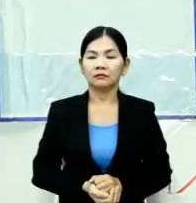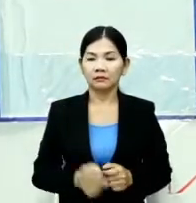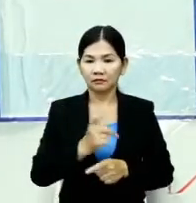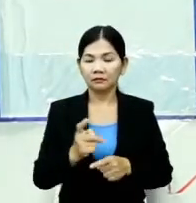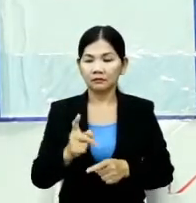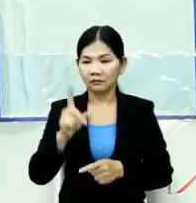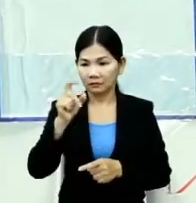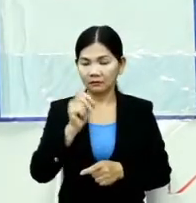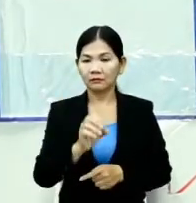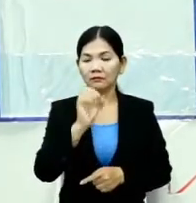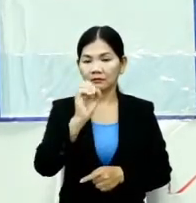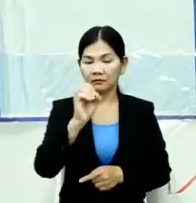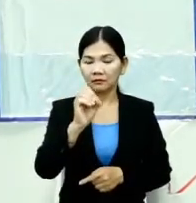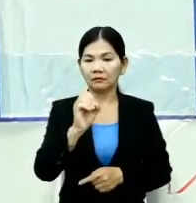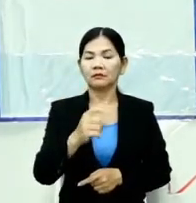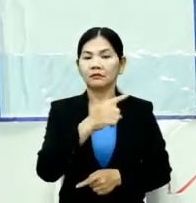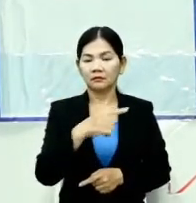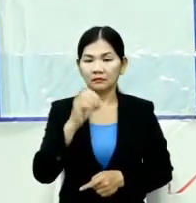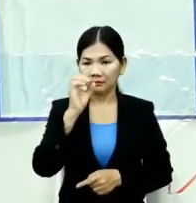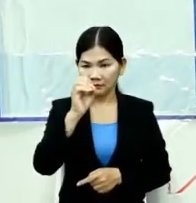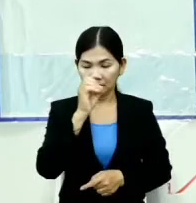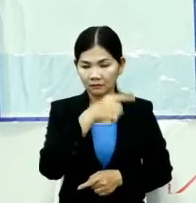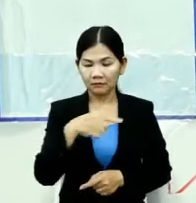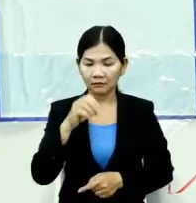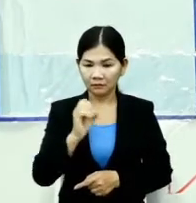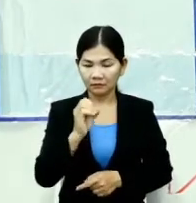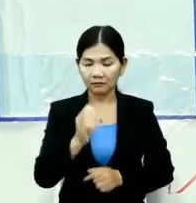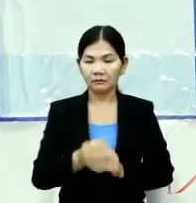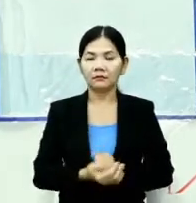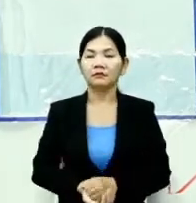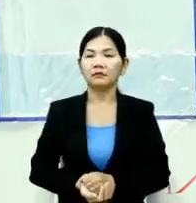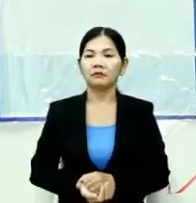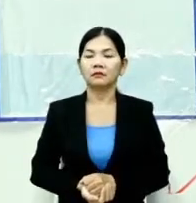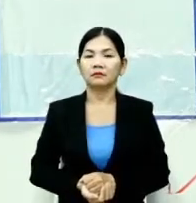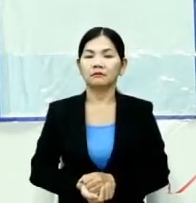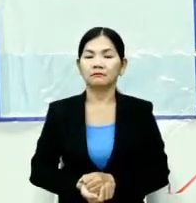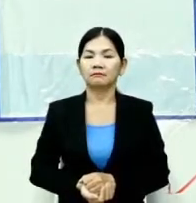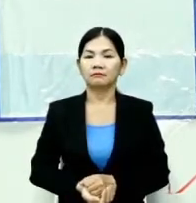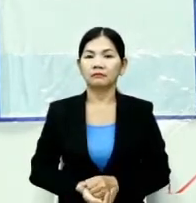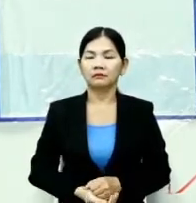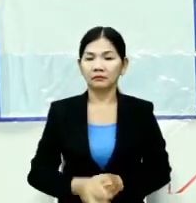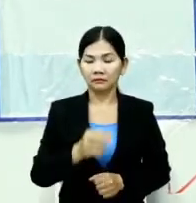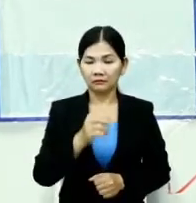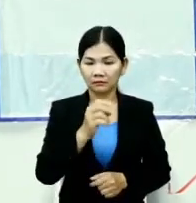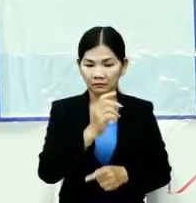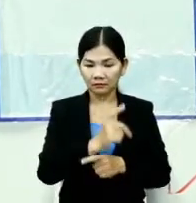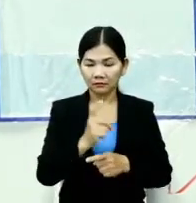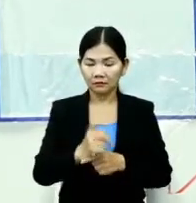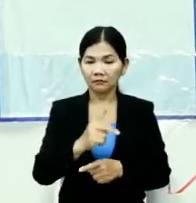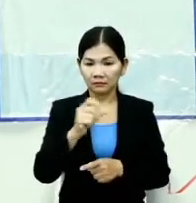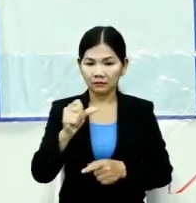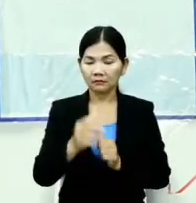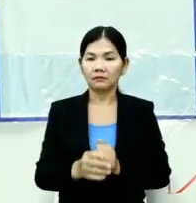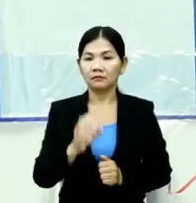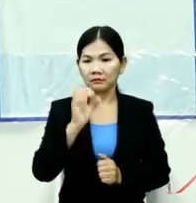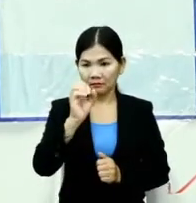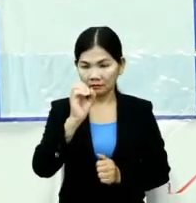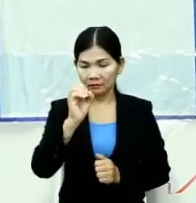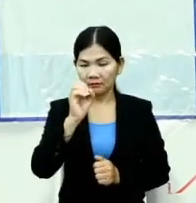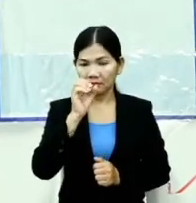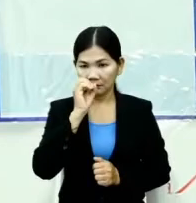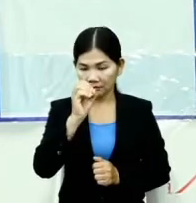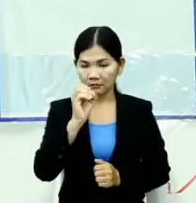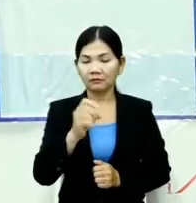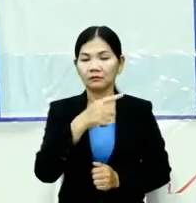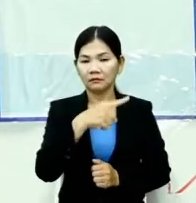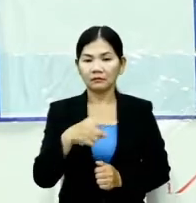ចា0ចា0ដក0គឺ0ចានៅសល់0ខ្ទង់រយចាក៏0ដែរចា